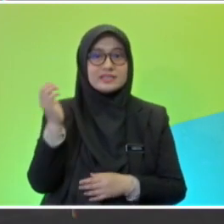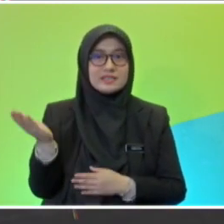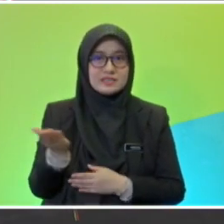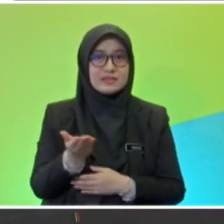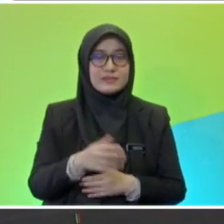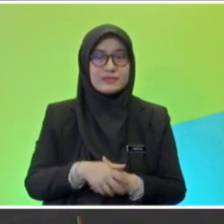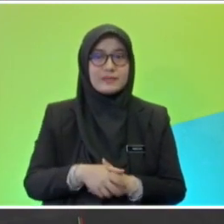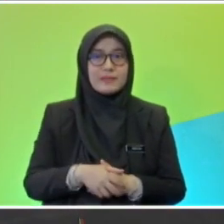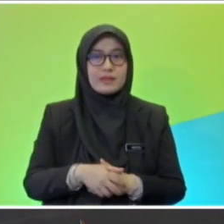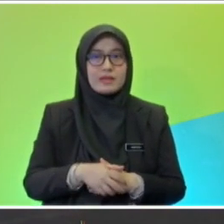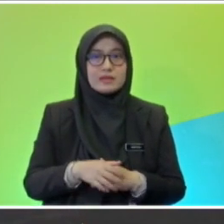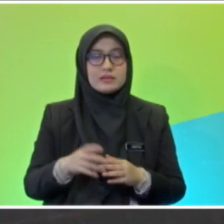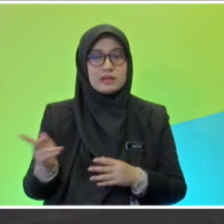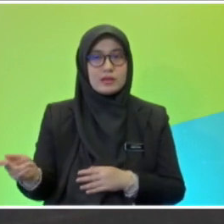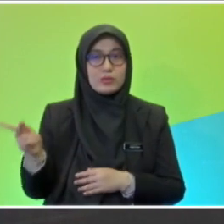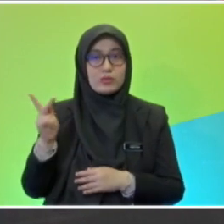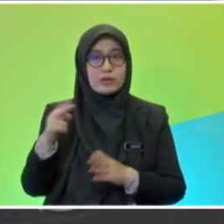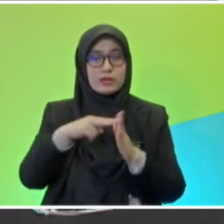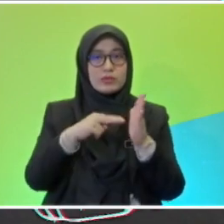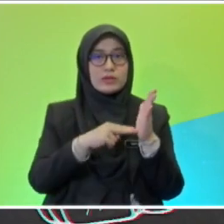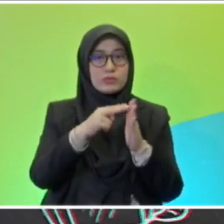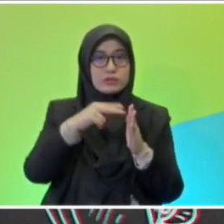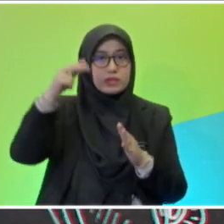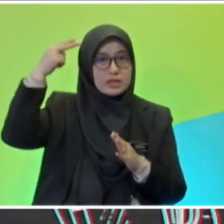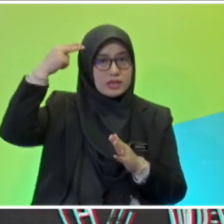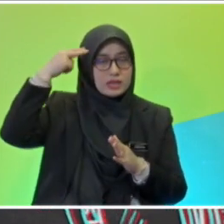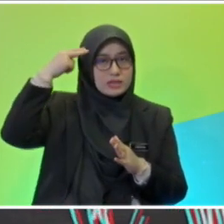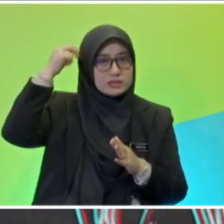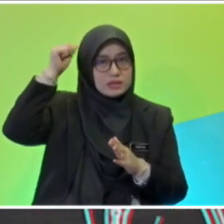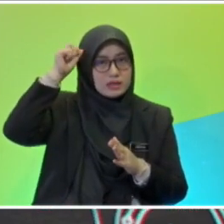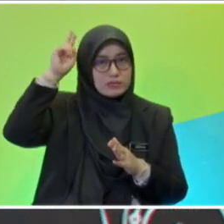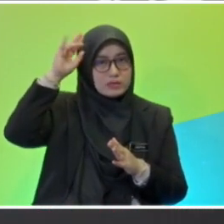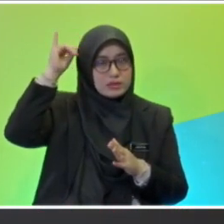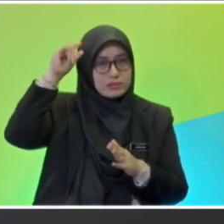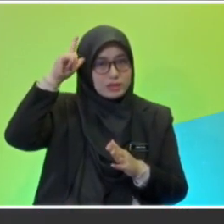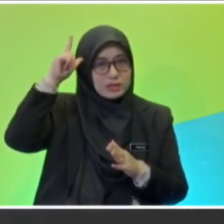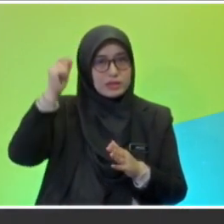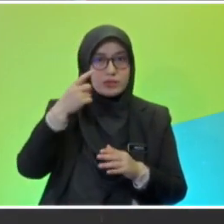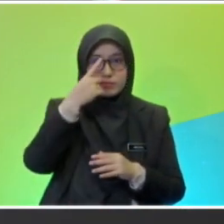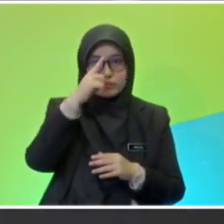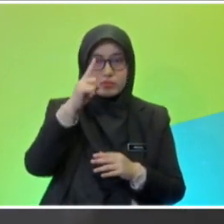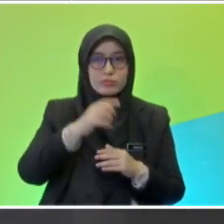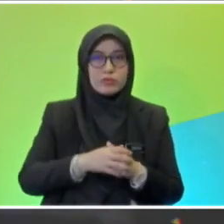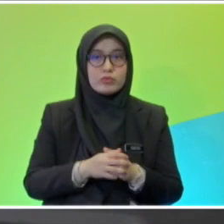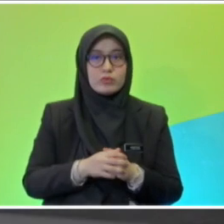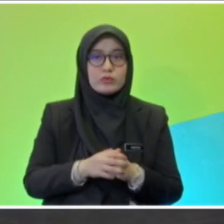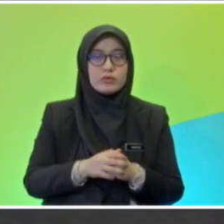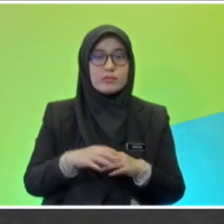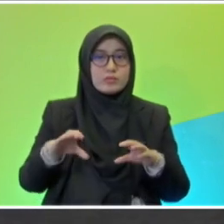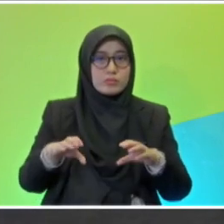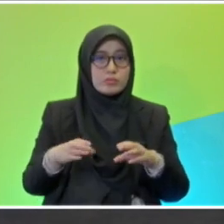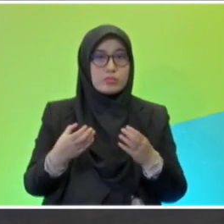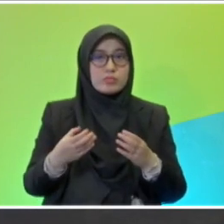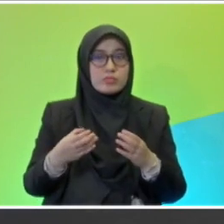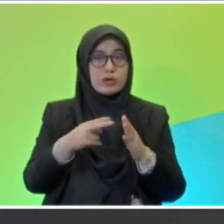segi kekuatan perundangan Haji Abdurrahman Limbung telah memohon lesson Frida untuk membeli para petani di